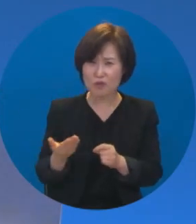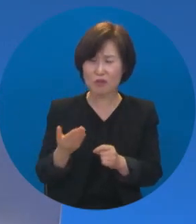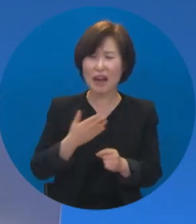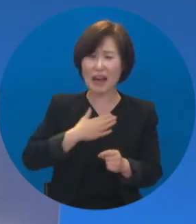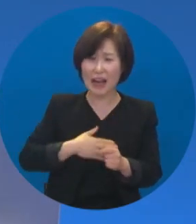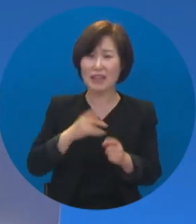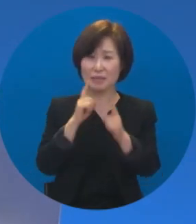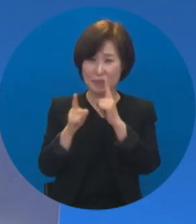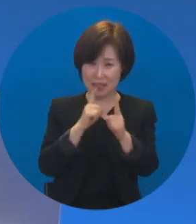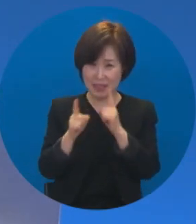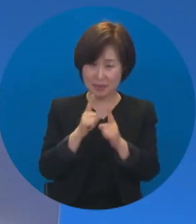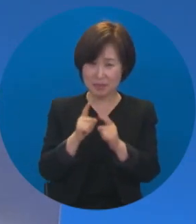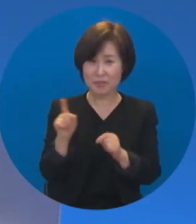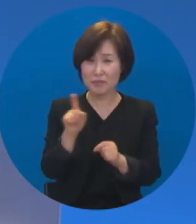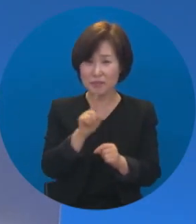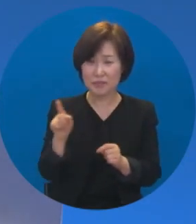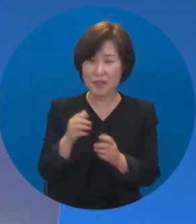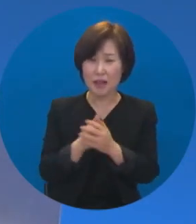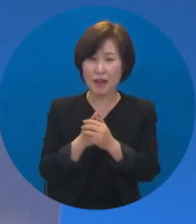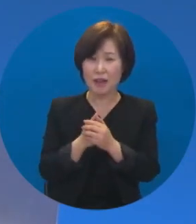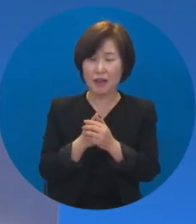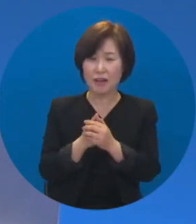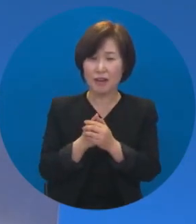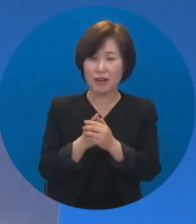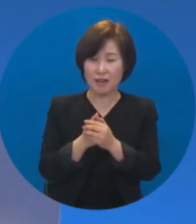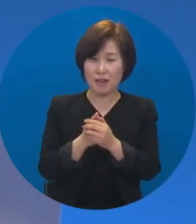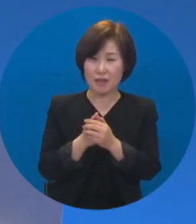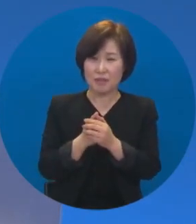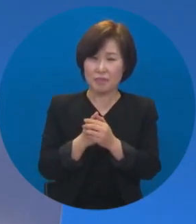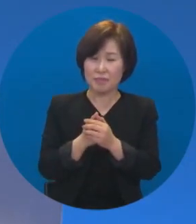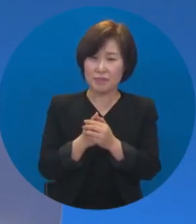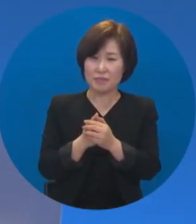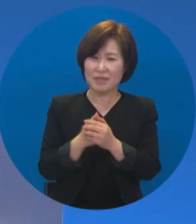그분이 저에게 뭐라고 말씀하셨냐면 자매님,